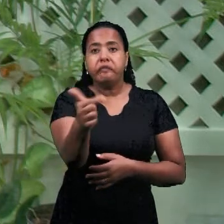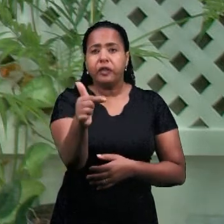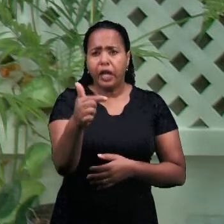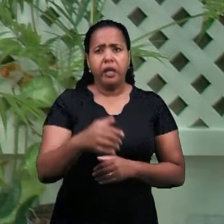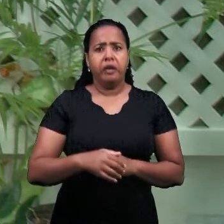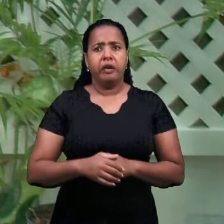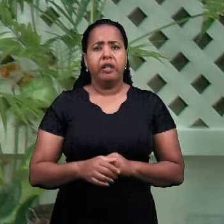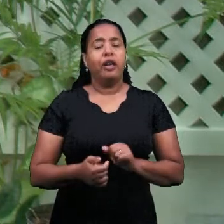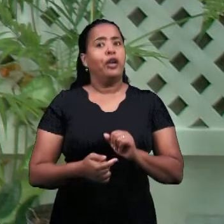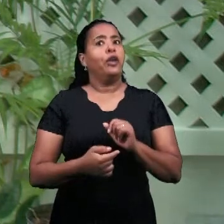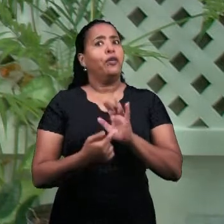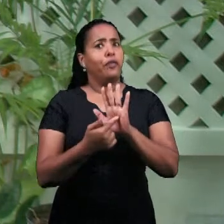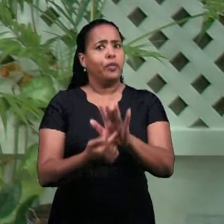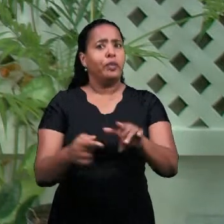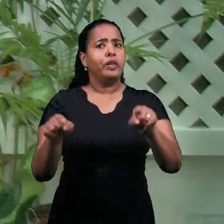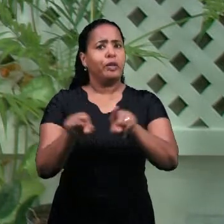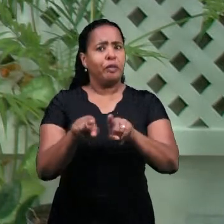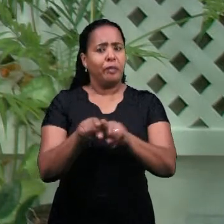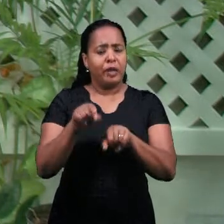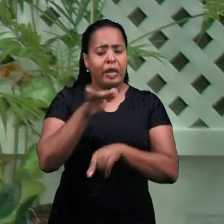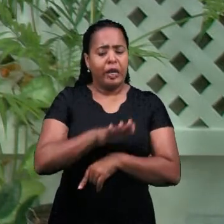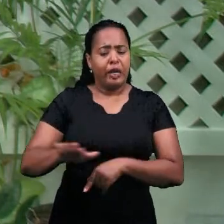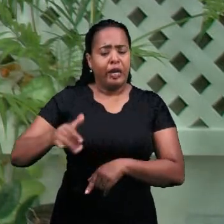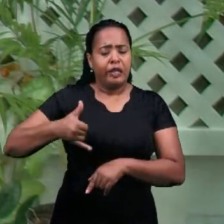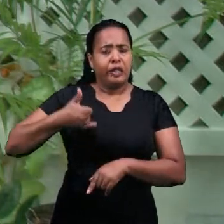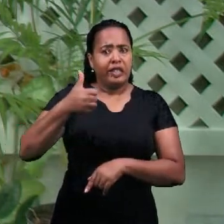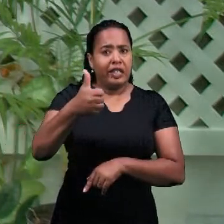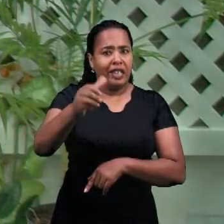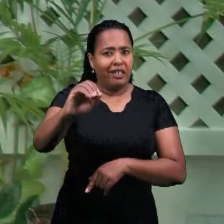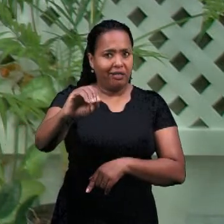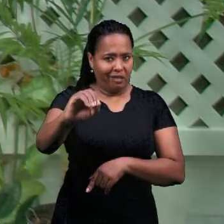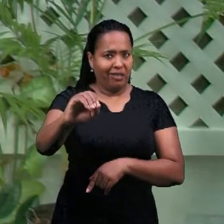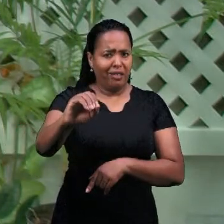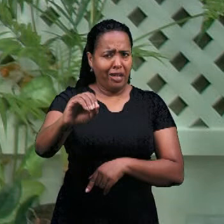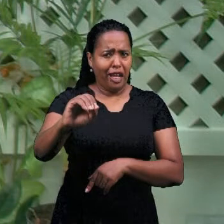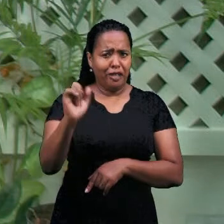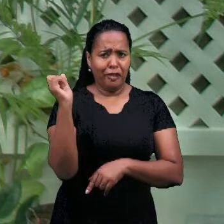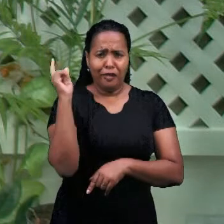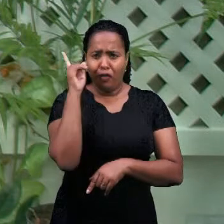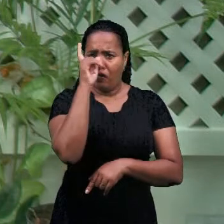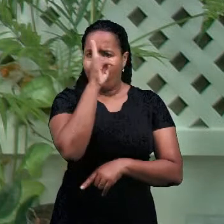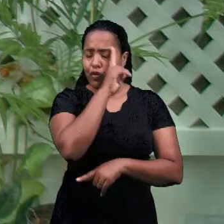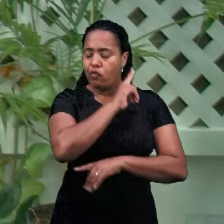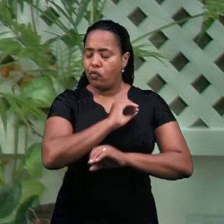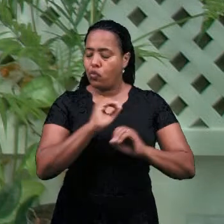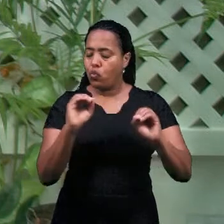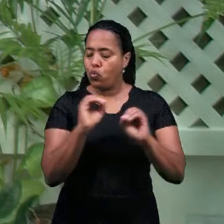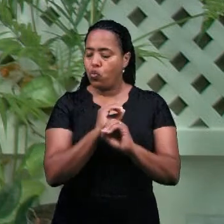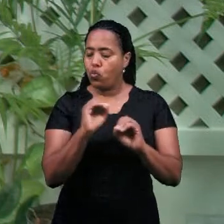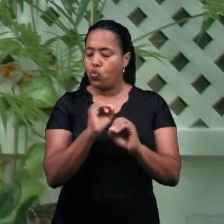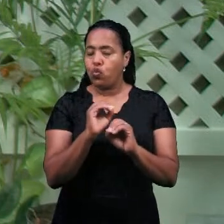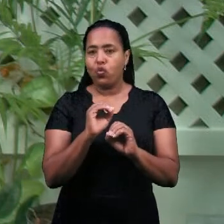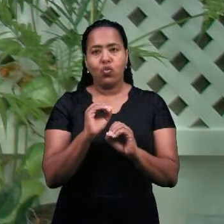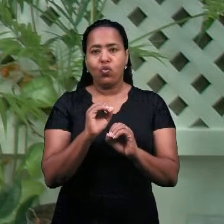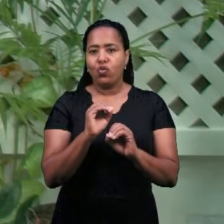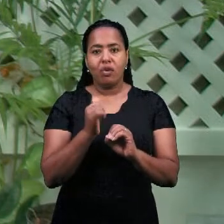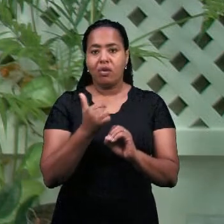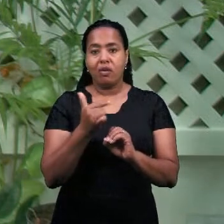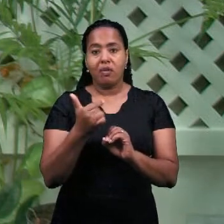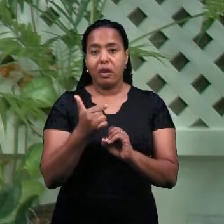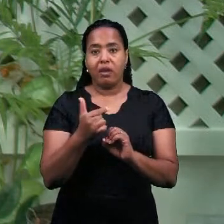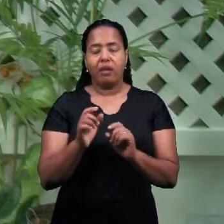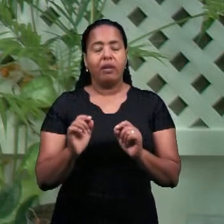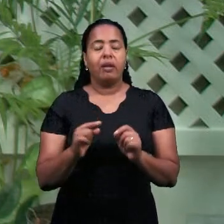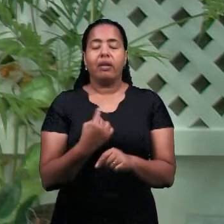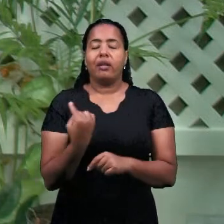parfait, il n'y a pas de difficulté. Je vais montrer aussi des enfants de 10 ans d'âge sans aucune difficulté pour répondre. Pourquoi? Parce que nous ne